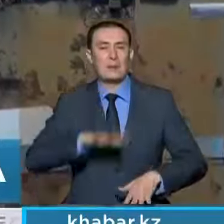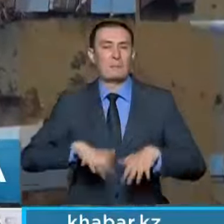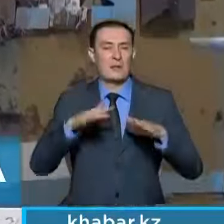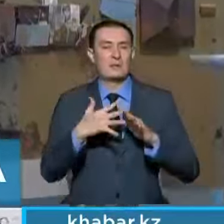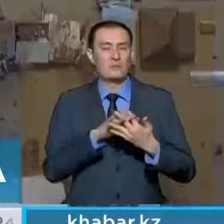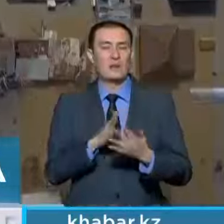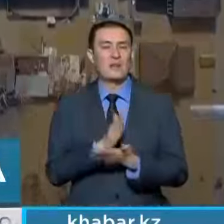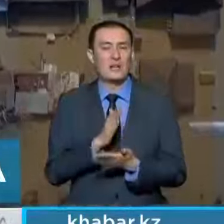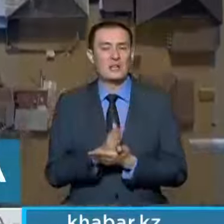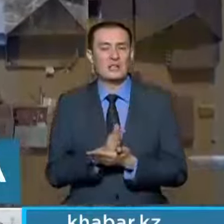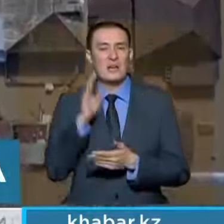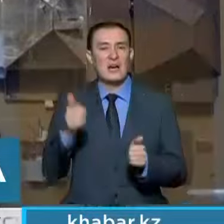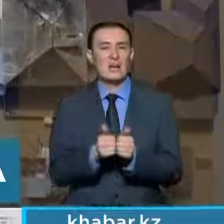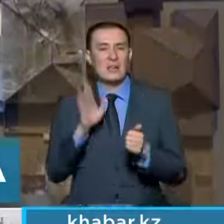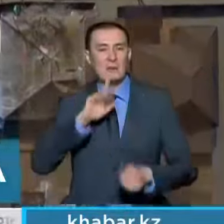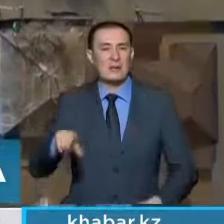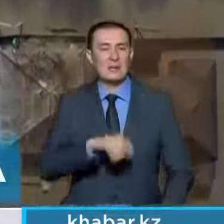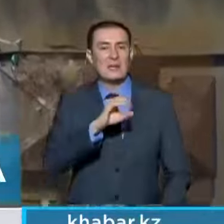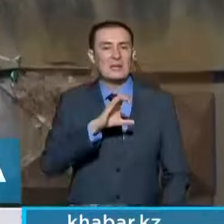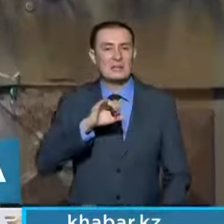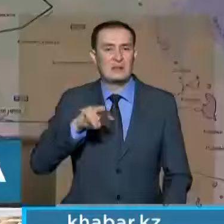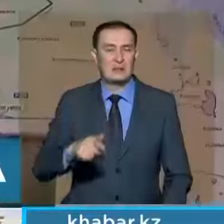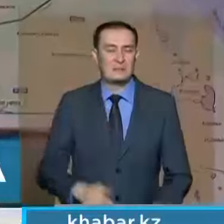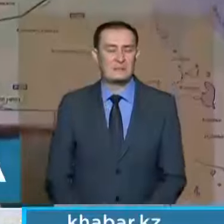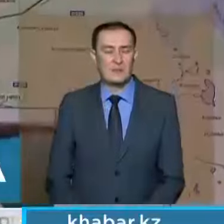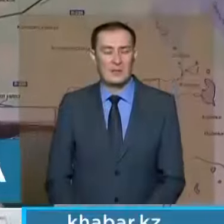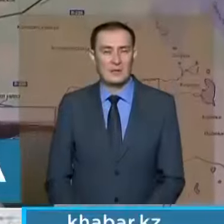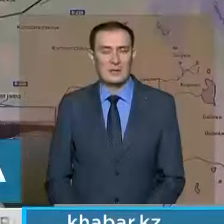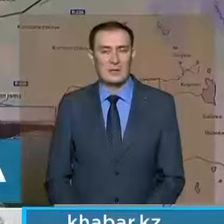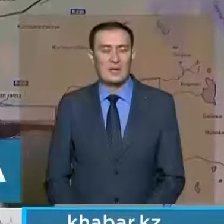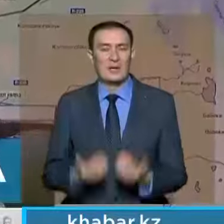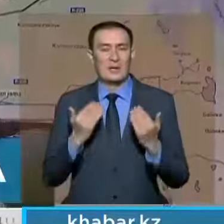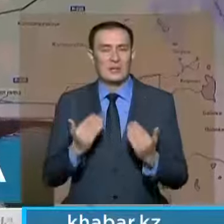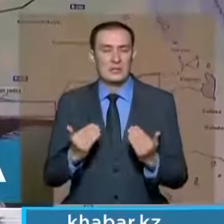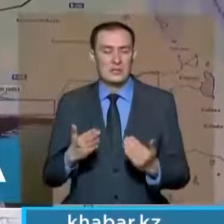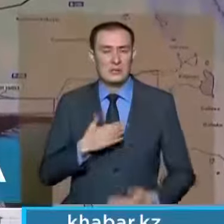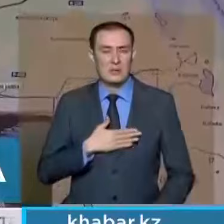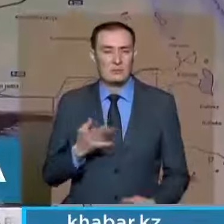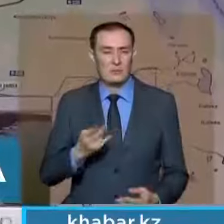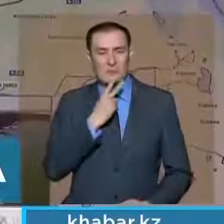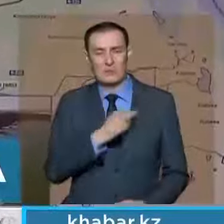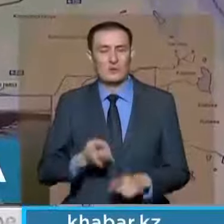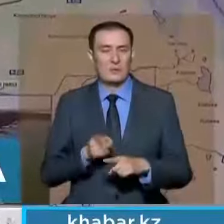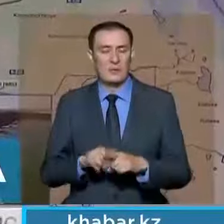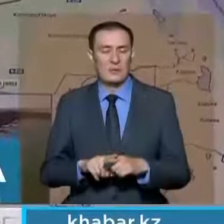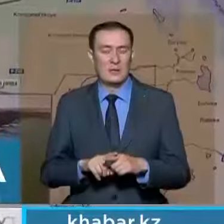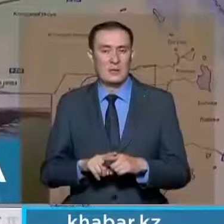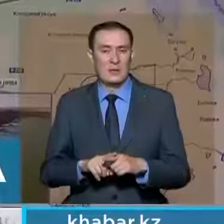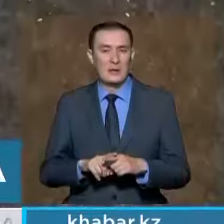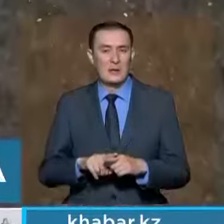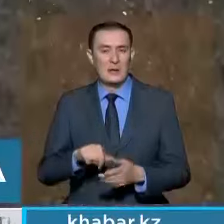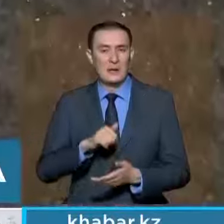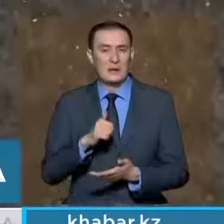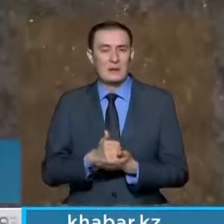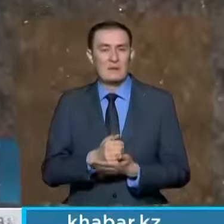пунктов, находящихся в пойме реки Есиль. Все воды по талам прошли. Остается сегодня посредине водохранилища. Это притоки главный